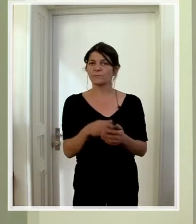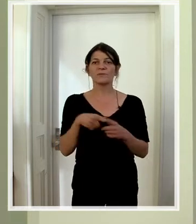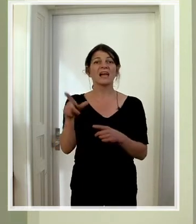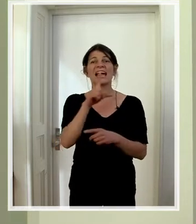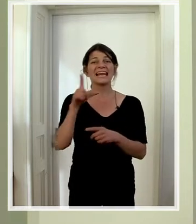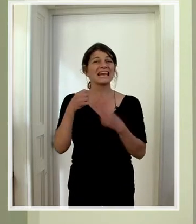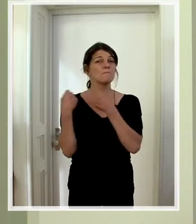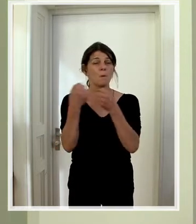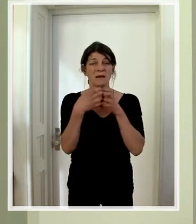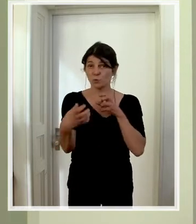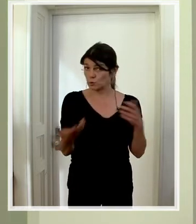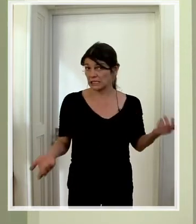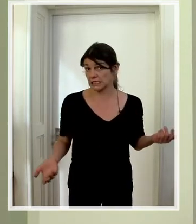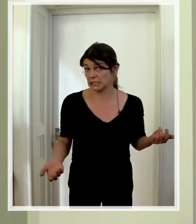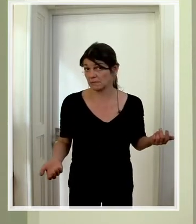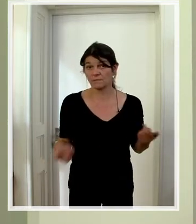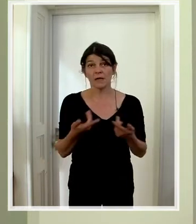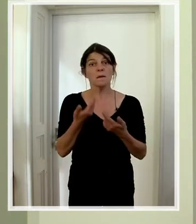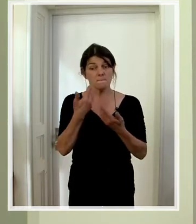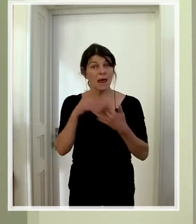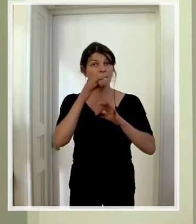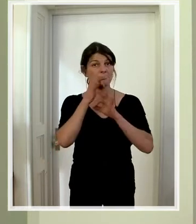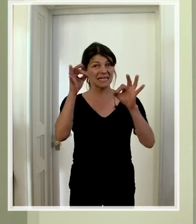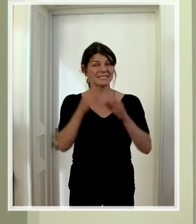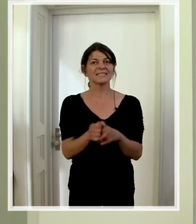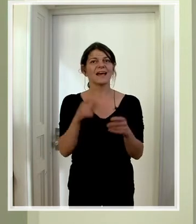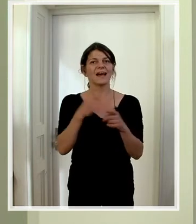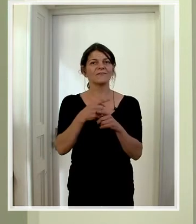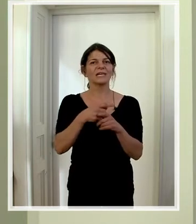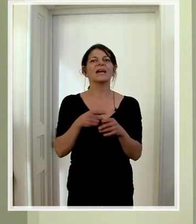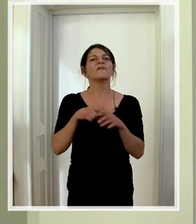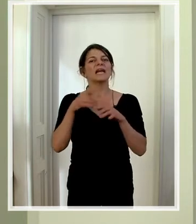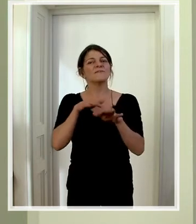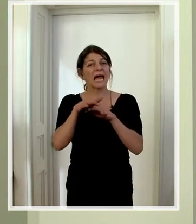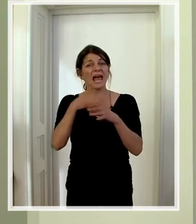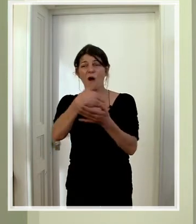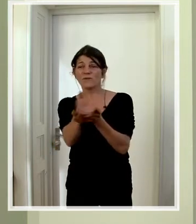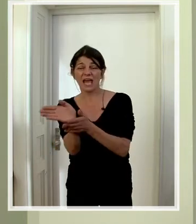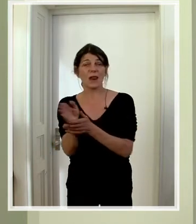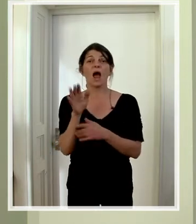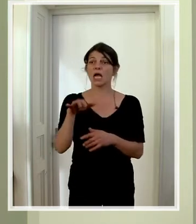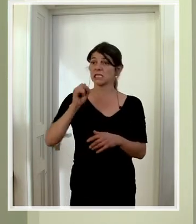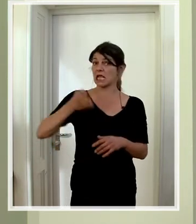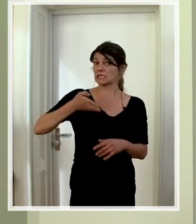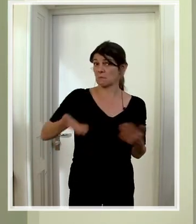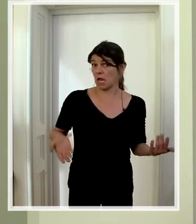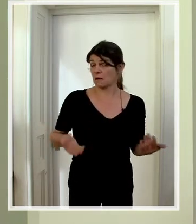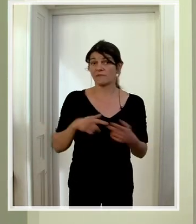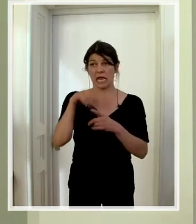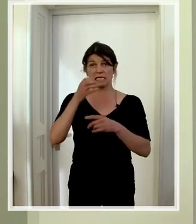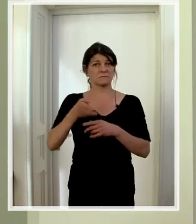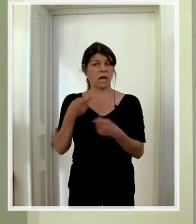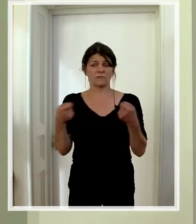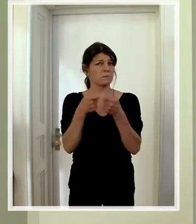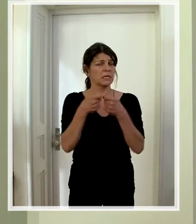Limobil. Busse sind natürlich viel eher geeignet für eine Feinverteilung vom Verkehr als eine S-Bahn. Die S-Bahn, wie gesagt, die verbindet bei